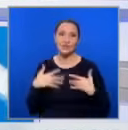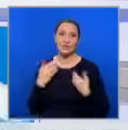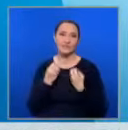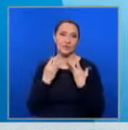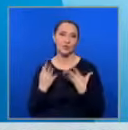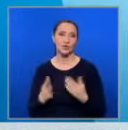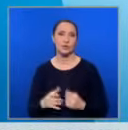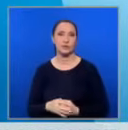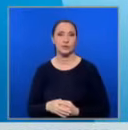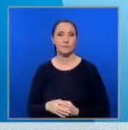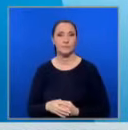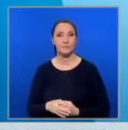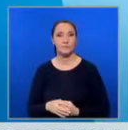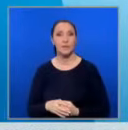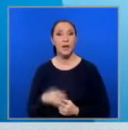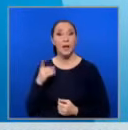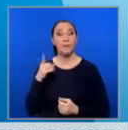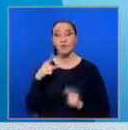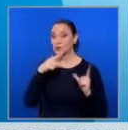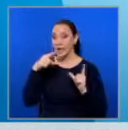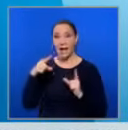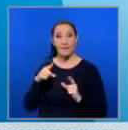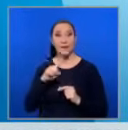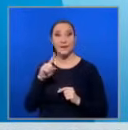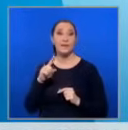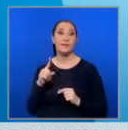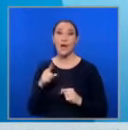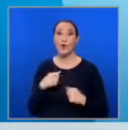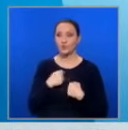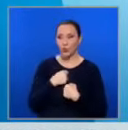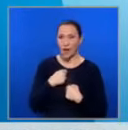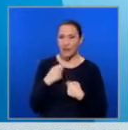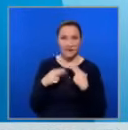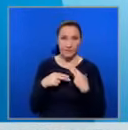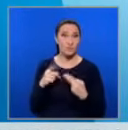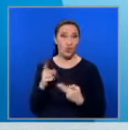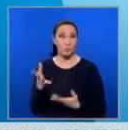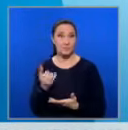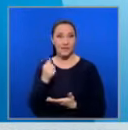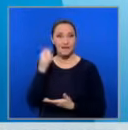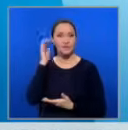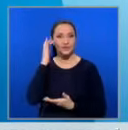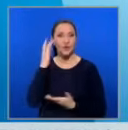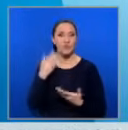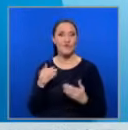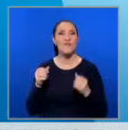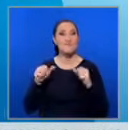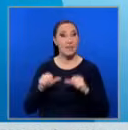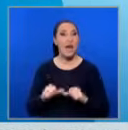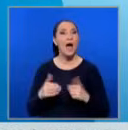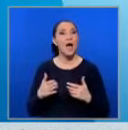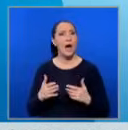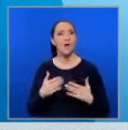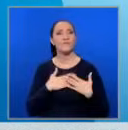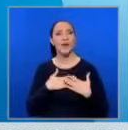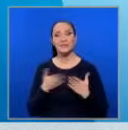случайности. Този кадър не е изваден от ругателен филм, в който спасяват животно в беда, а от фен страницата на 6-та